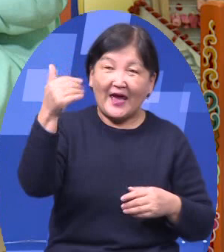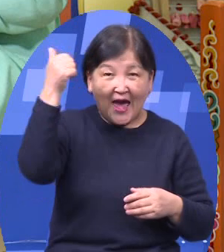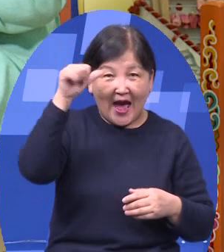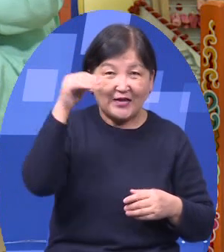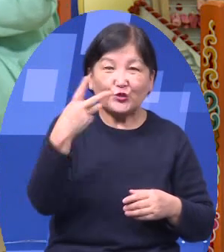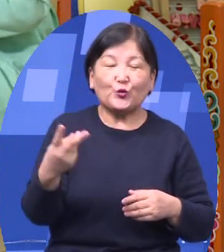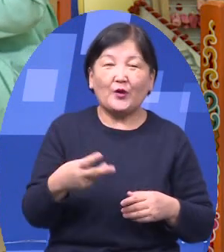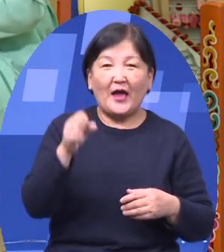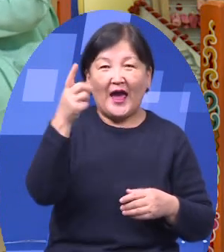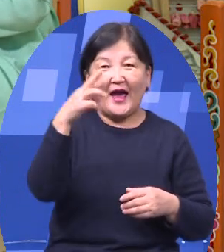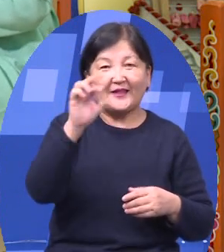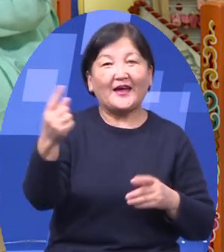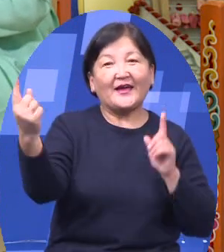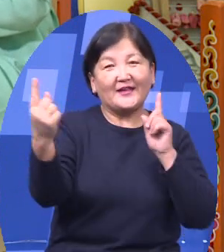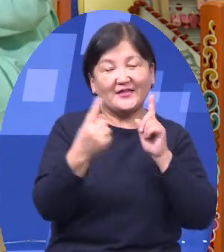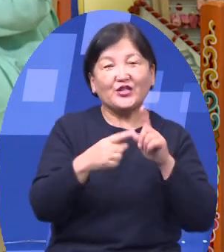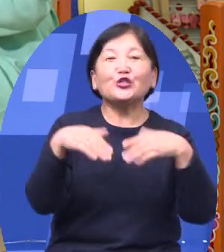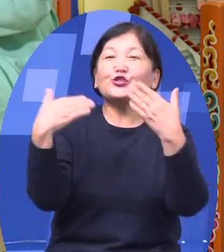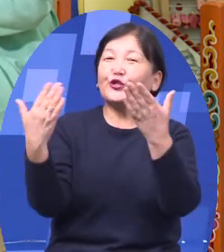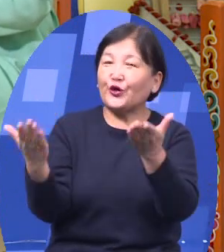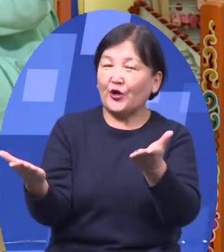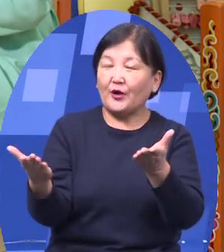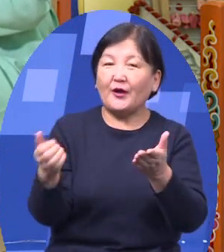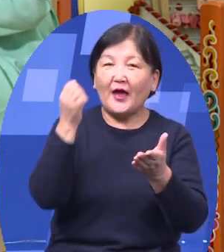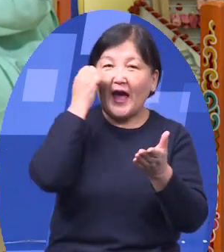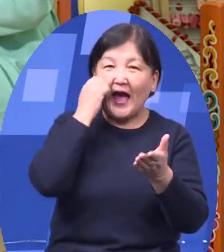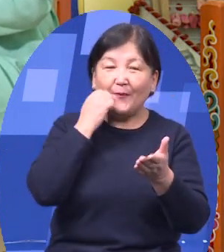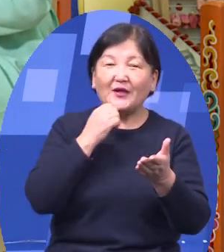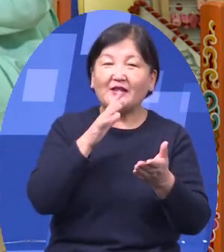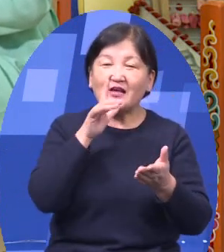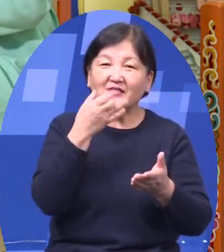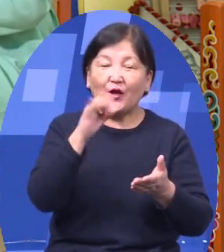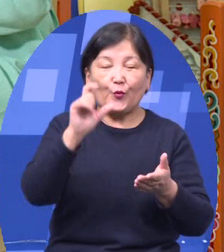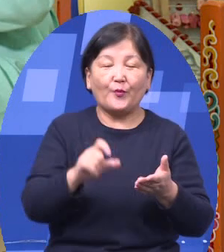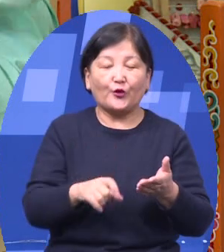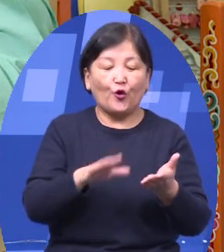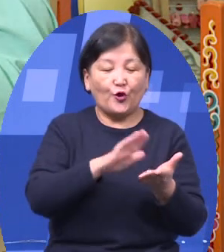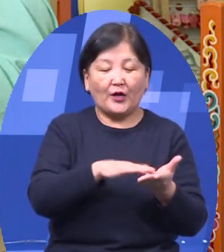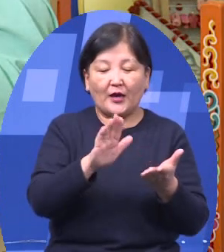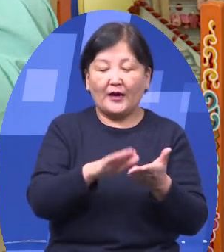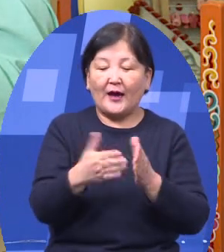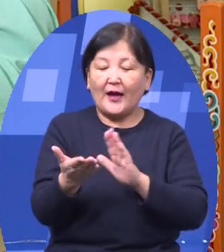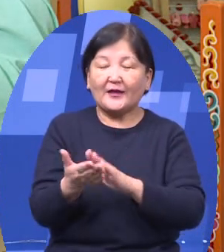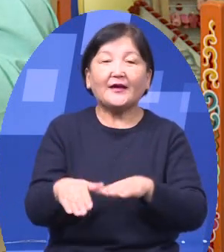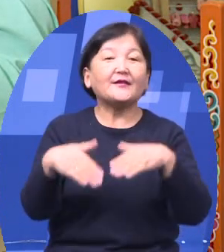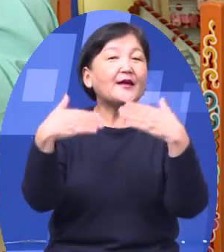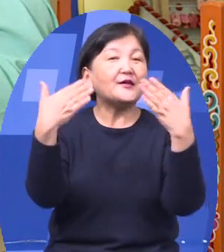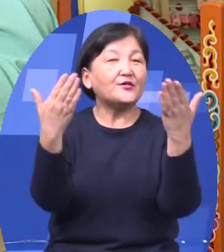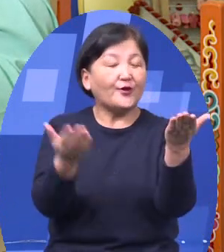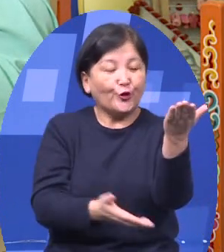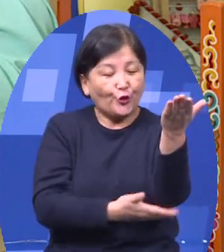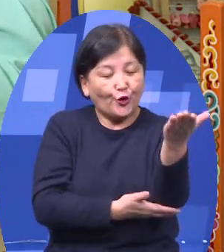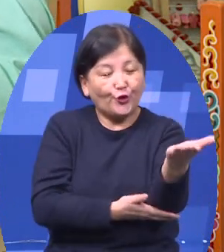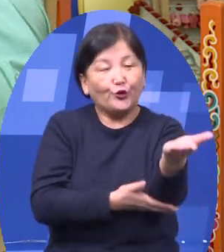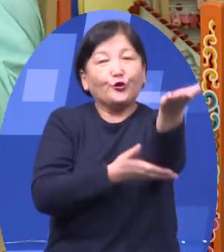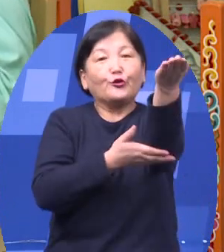залгаарай. За, Ахмад настай хүнтэй залгахдаа хоёр гарынхаа алгыг дээш нь харуулаад тохоогийн түвш